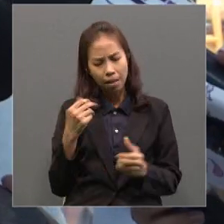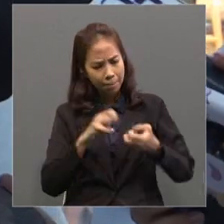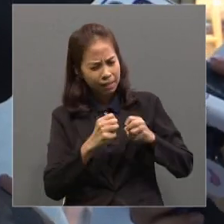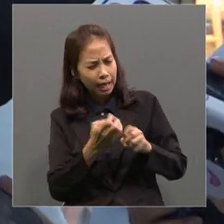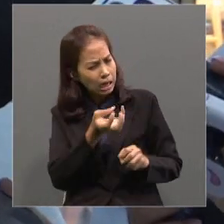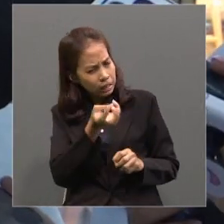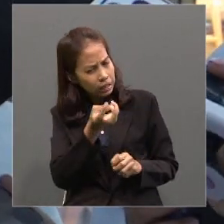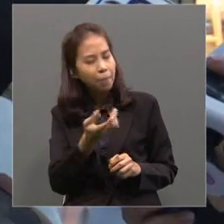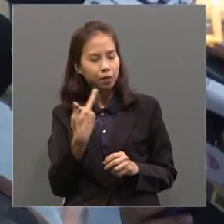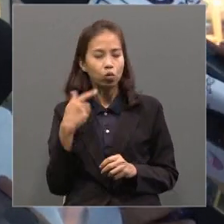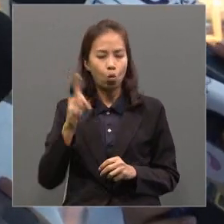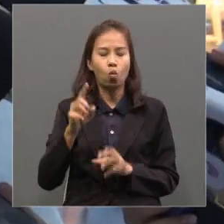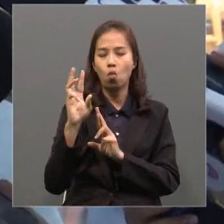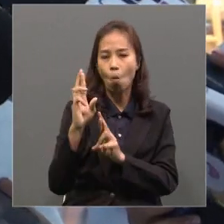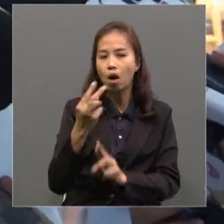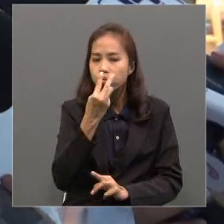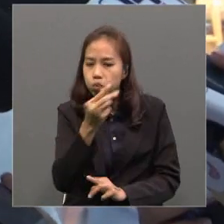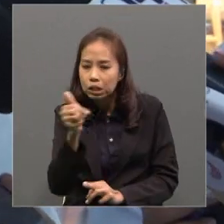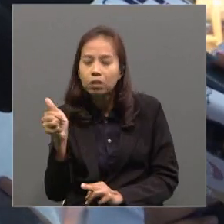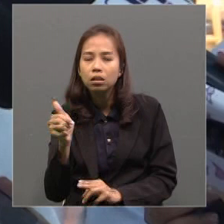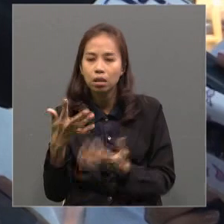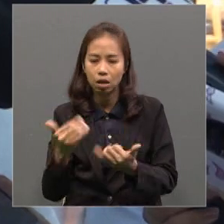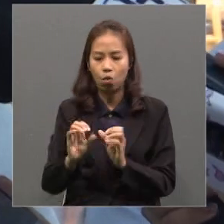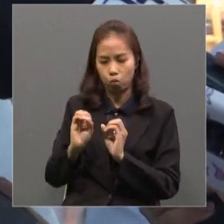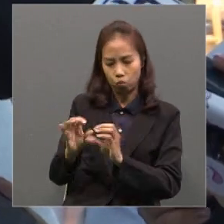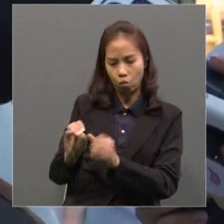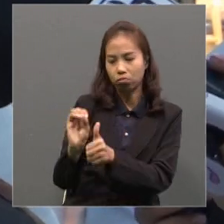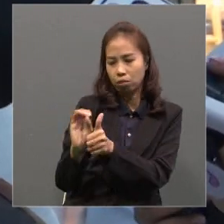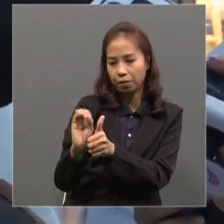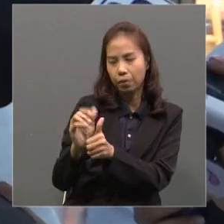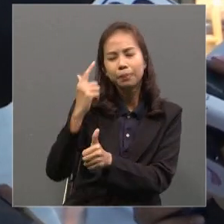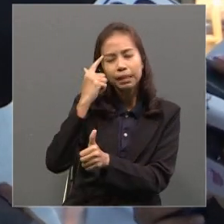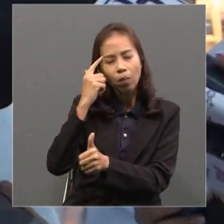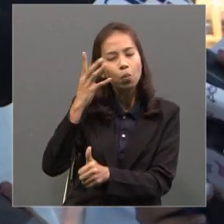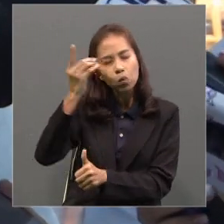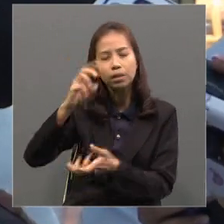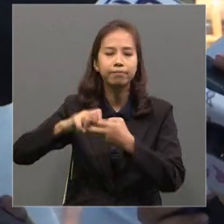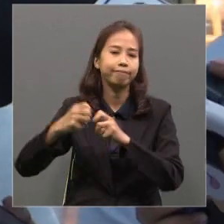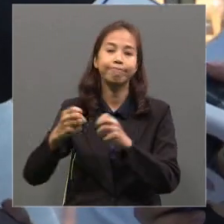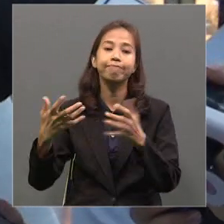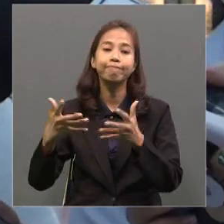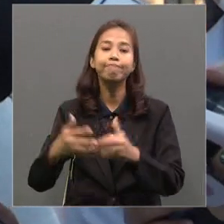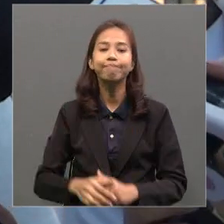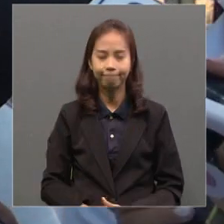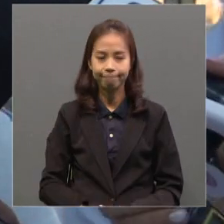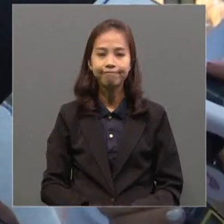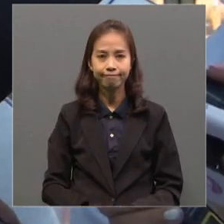ยๆที่พึงระวังวันนี้เขาก็จะสอนให้หมดผมว่าน่าจะไม่มีปัญหาในวันเลือกตั้ง